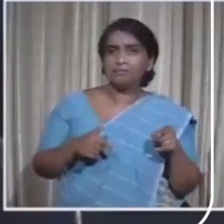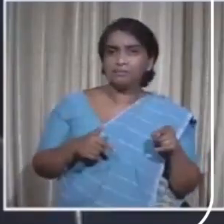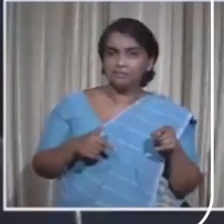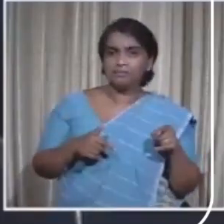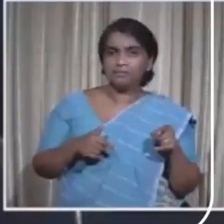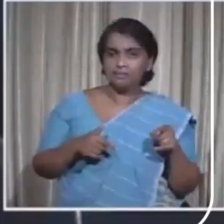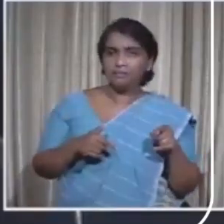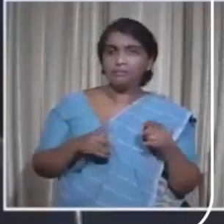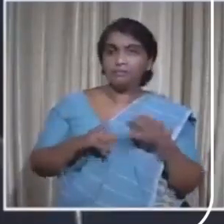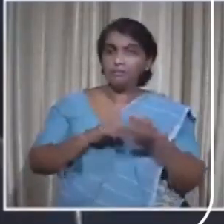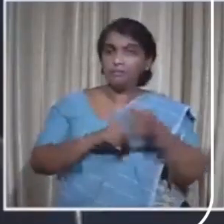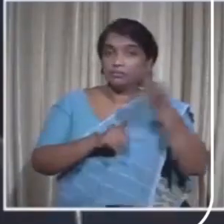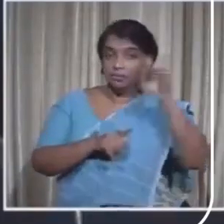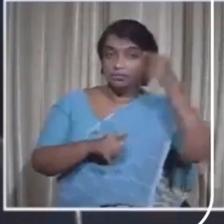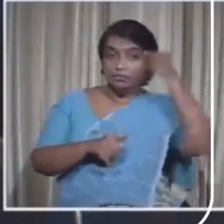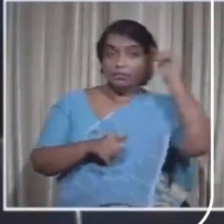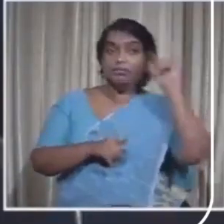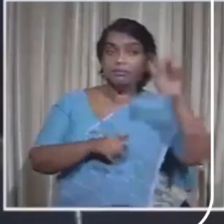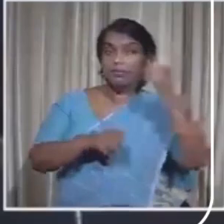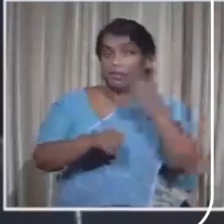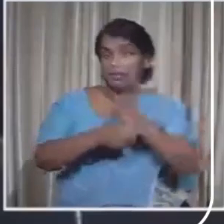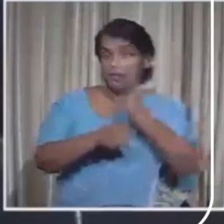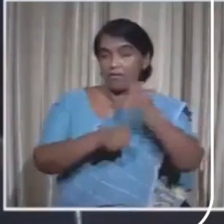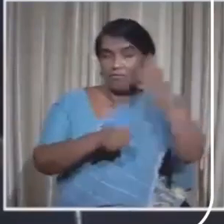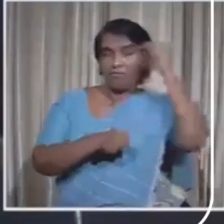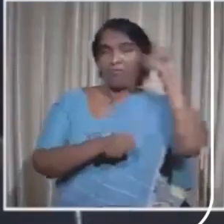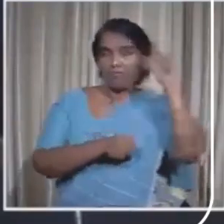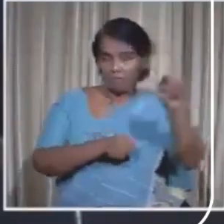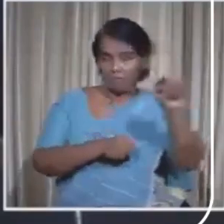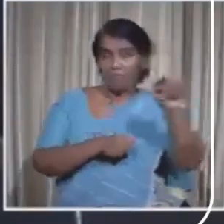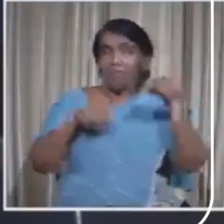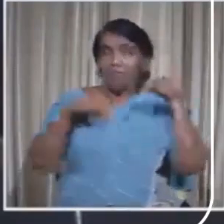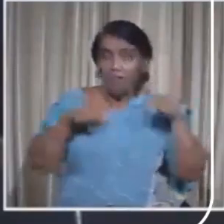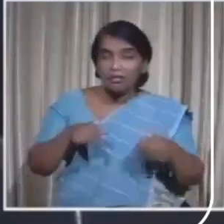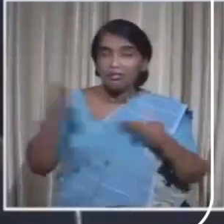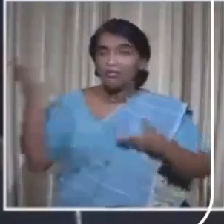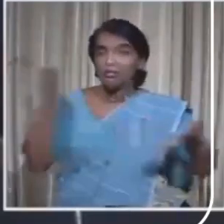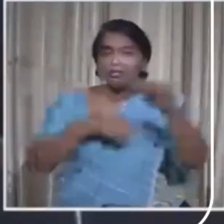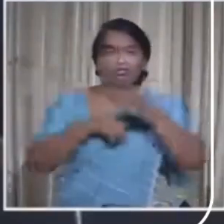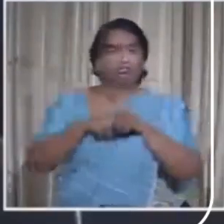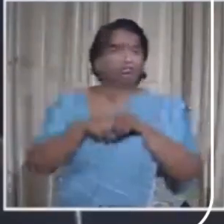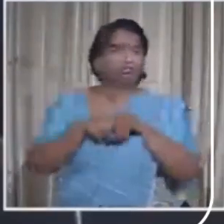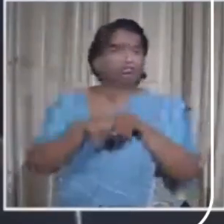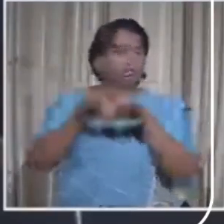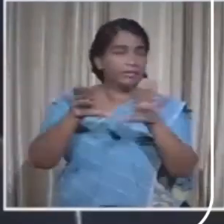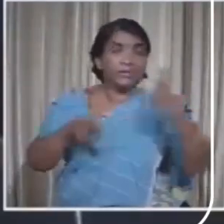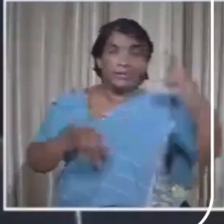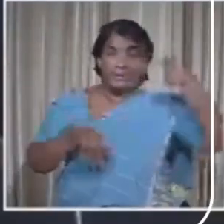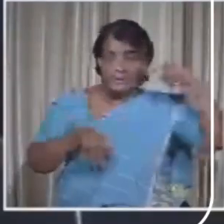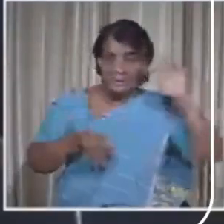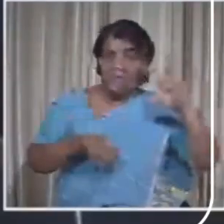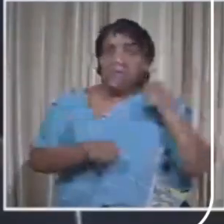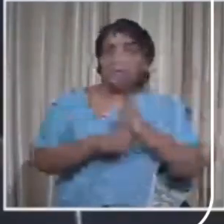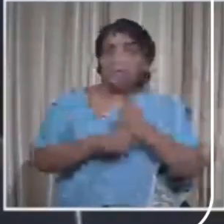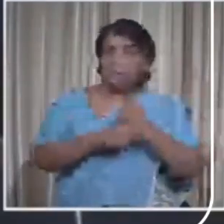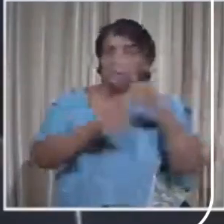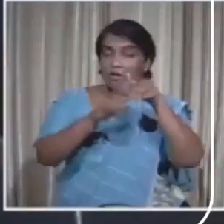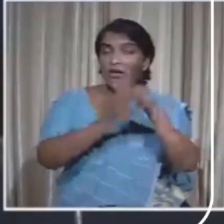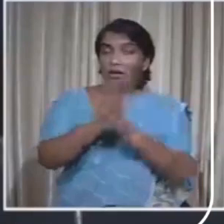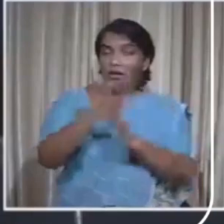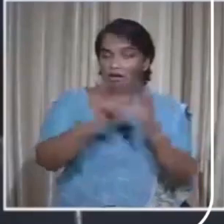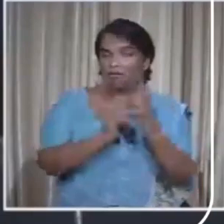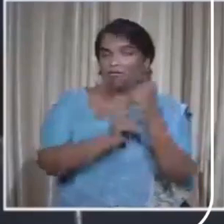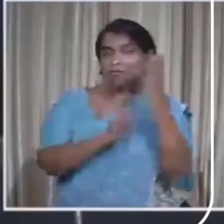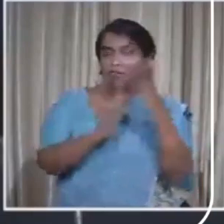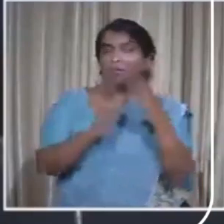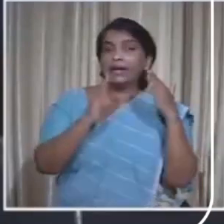ගත්තේ ජනාධිපතිතුමාට විරුද්ධව ආණ්ඩුවට විරුද්ධව. දැන් මේක හැමතැනම පැතිරෙනවා. ඊයේ වෙනකොට ආණ්ඩු පක්ෂයේ මන්ත්‍රීවරුන්